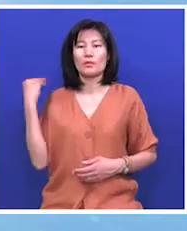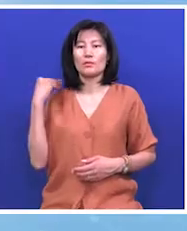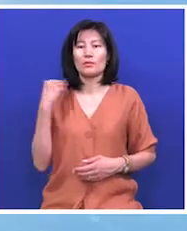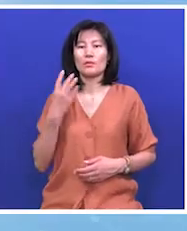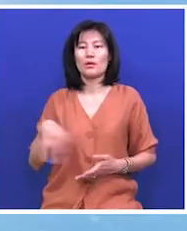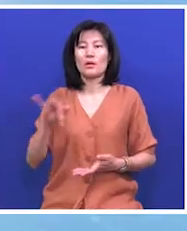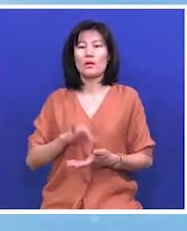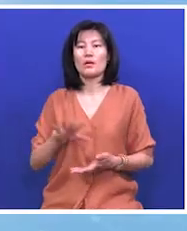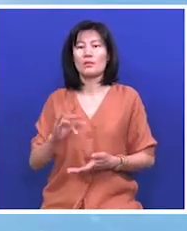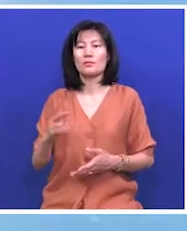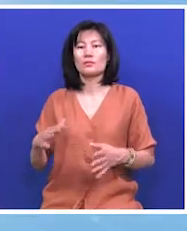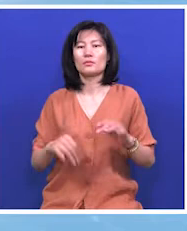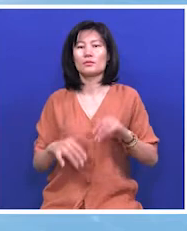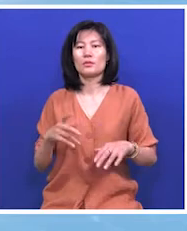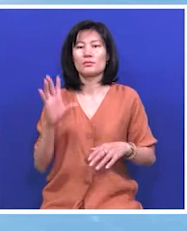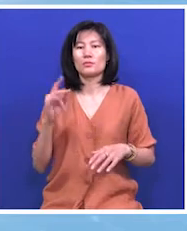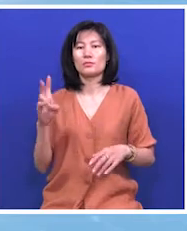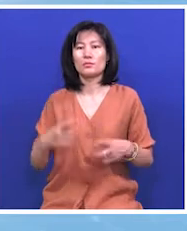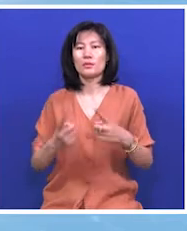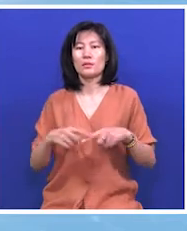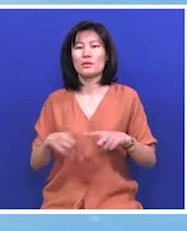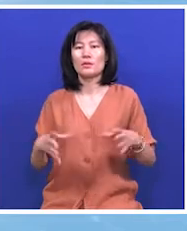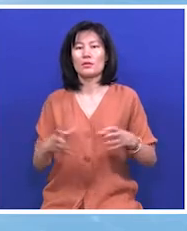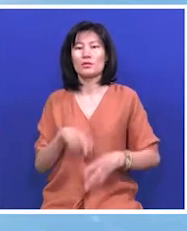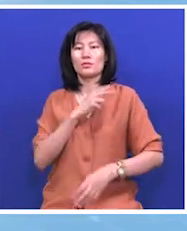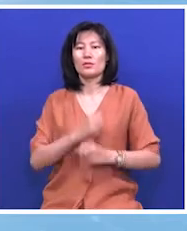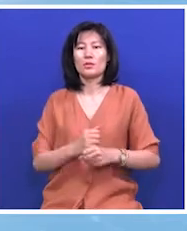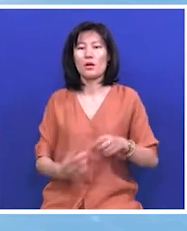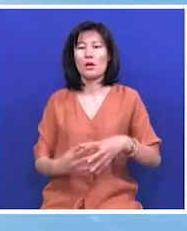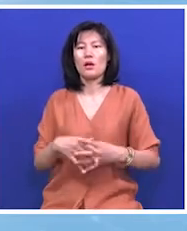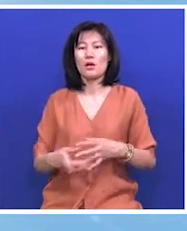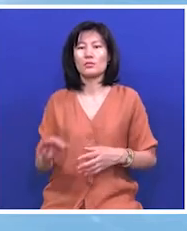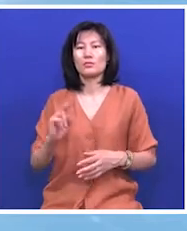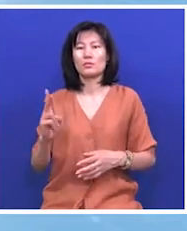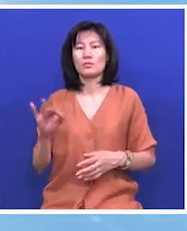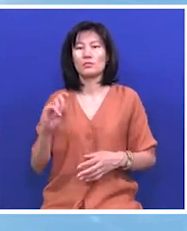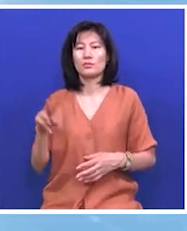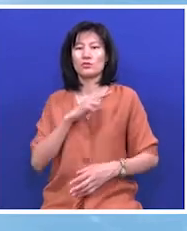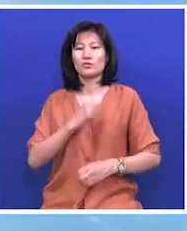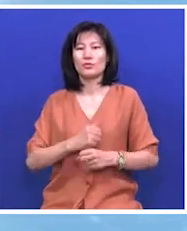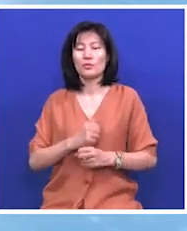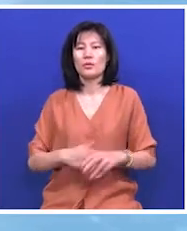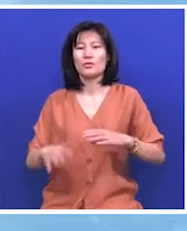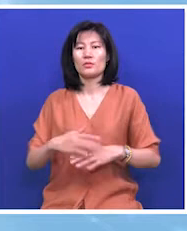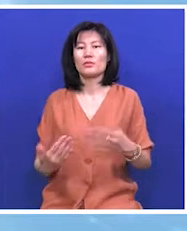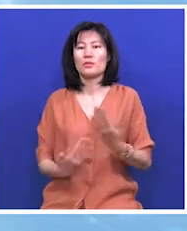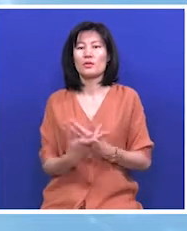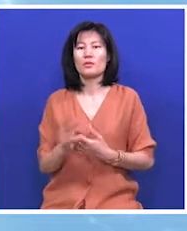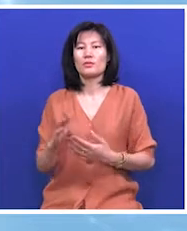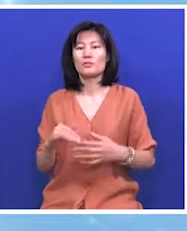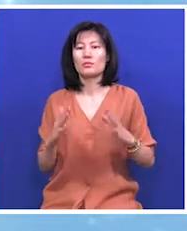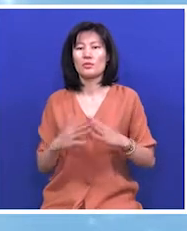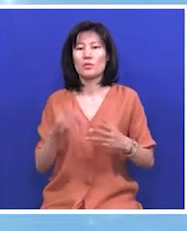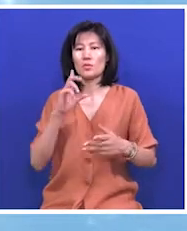Ал Түркістан қаласында Асқар Мамин жаңбырлатып суару технологиясымен енгізілуімен ауыл шаруашылығындағы ирригация жүйелерін жаңғырту